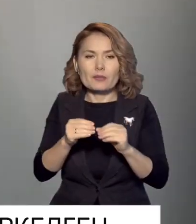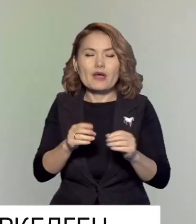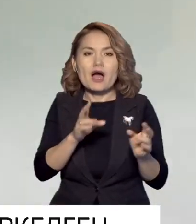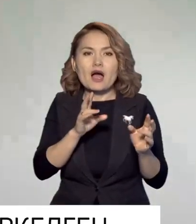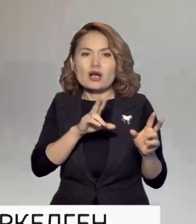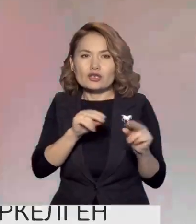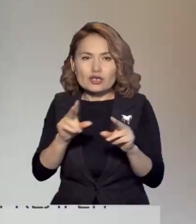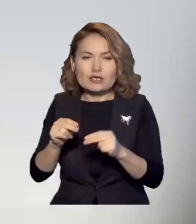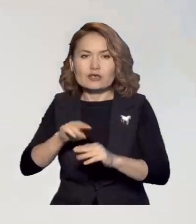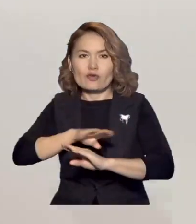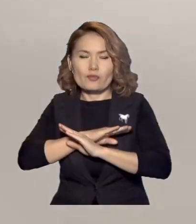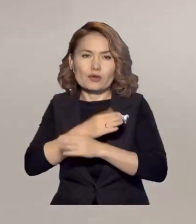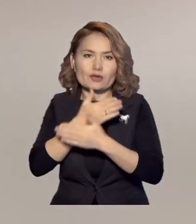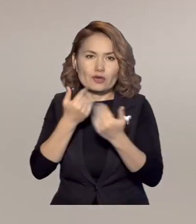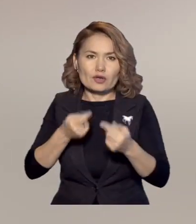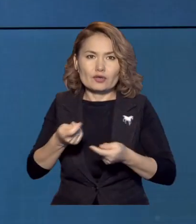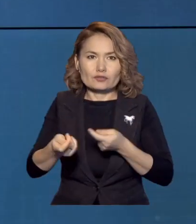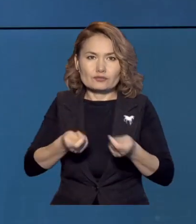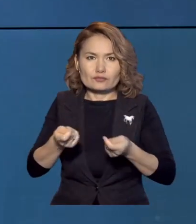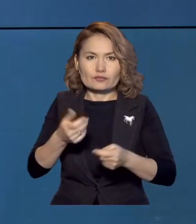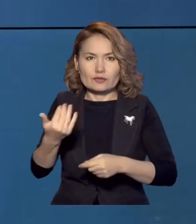Жүргізушіге қатысты әкімшілік іс қозғалды.